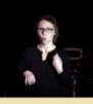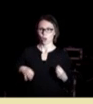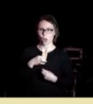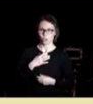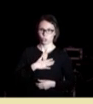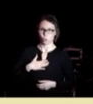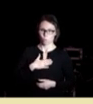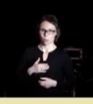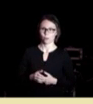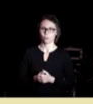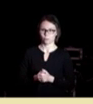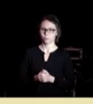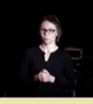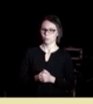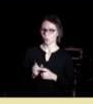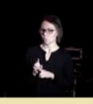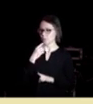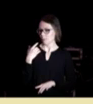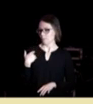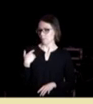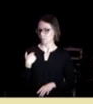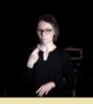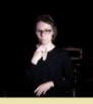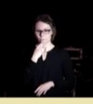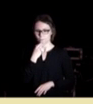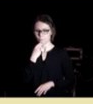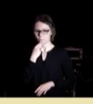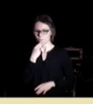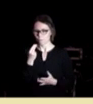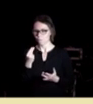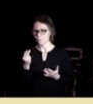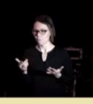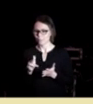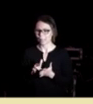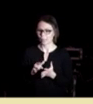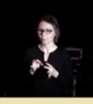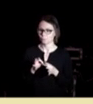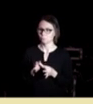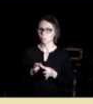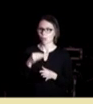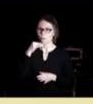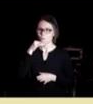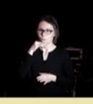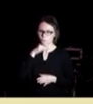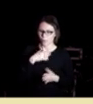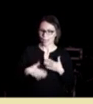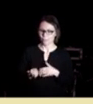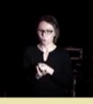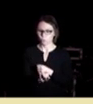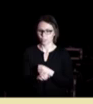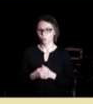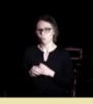karsykdommer. Om i lys av det jeg sa i sted, hvilket sted innenfor folkehelseforebygging